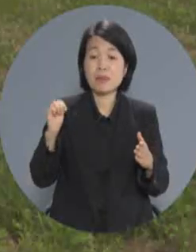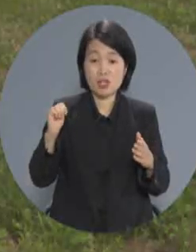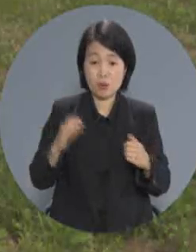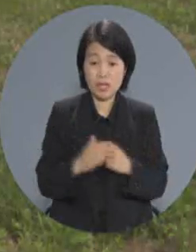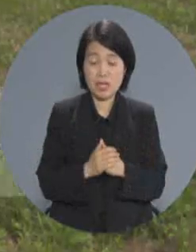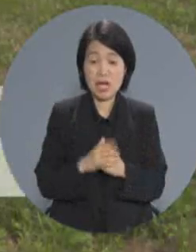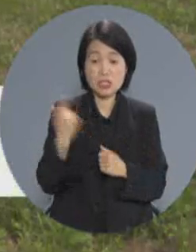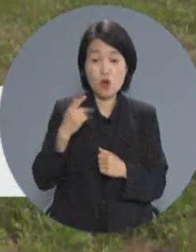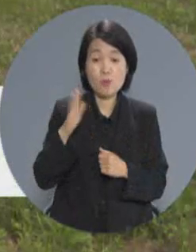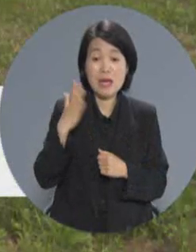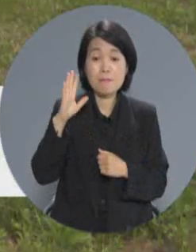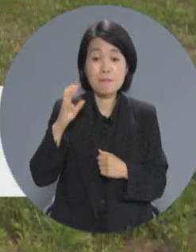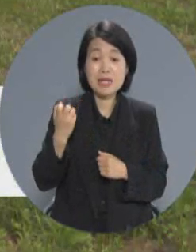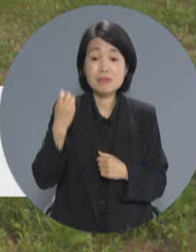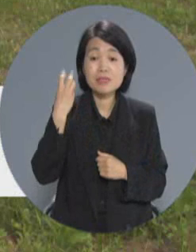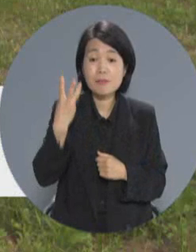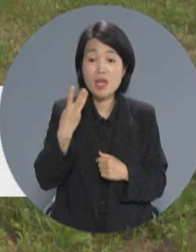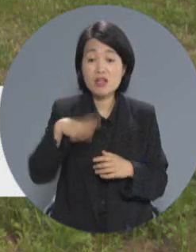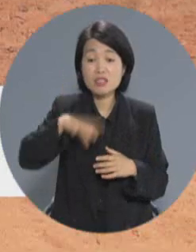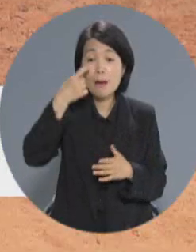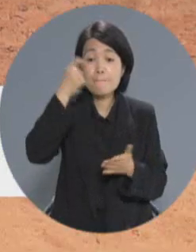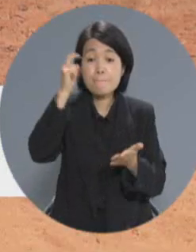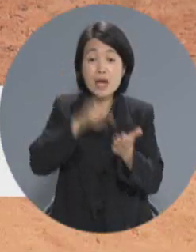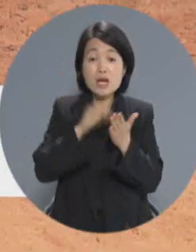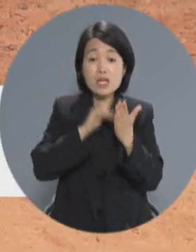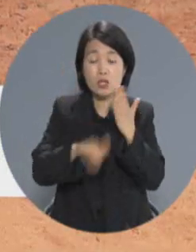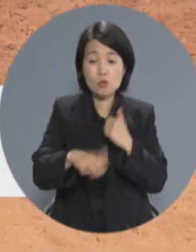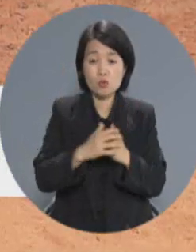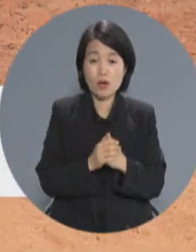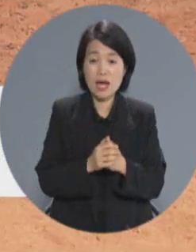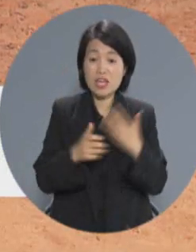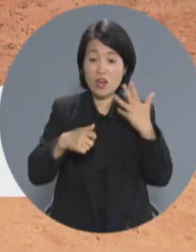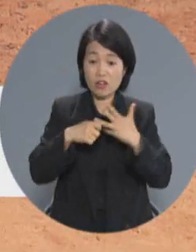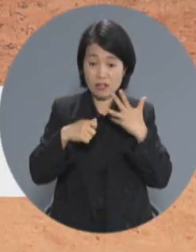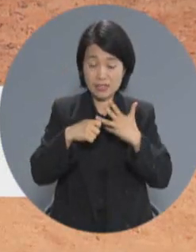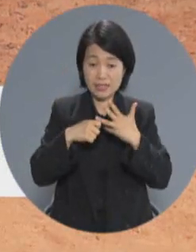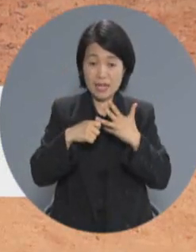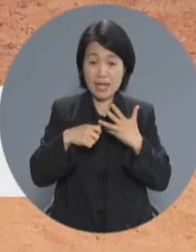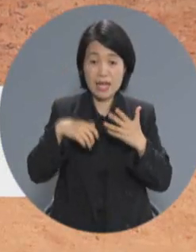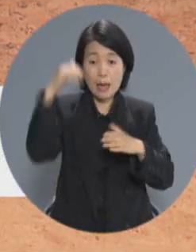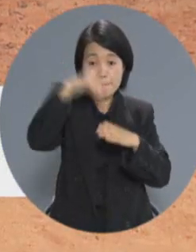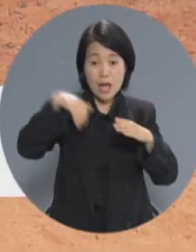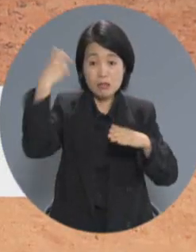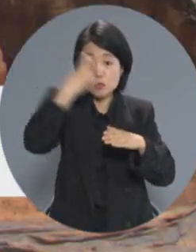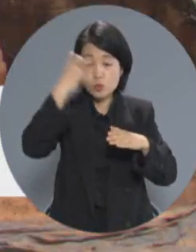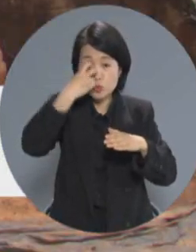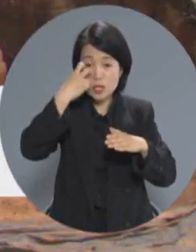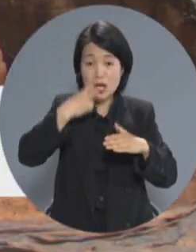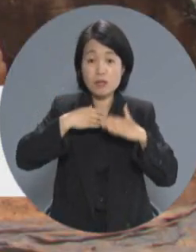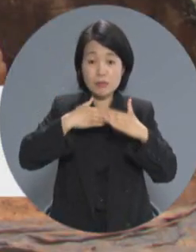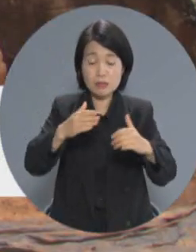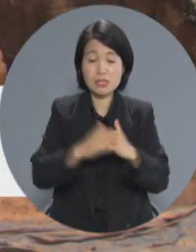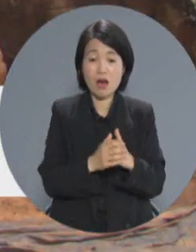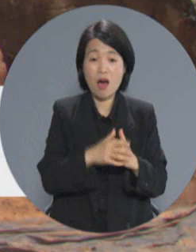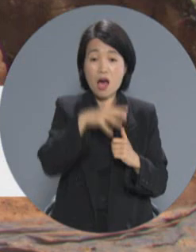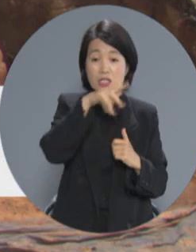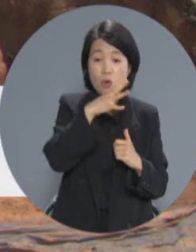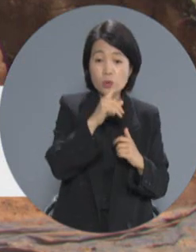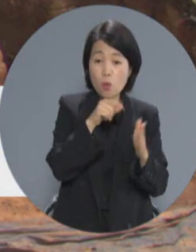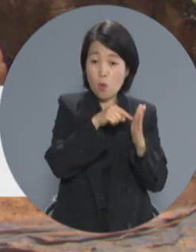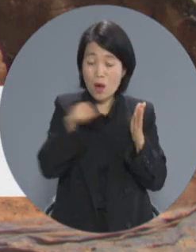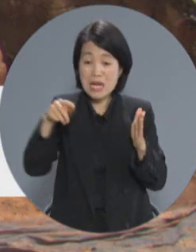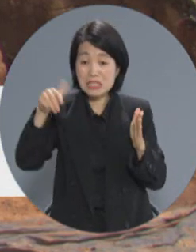지난 1983년 최초 발견 이후 지금까지 8차례 발굴 조사가 이루어지면서 청동기에서 철기에